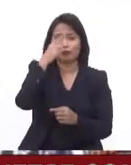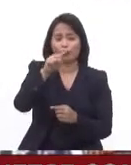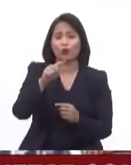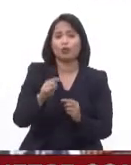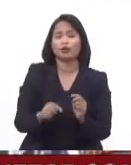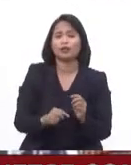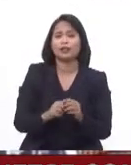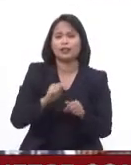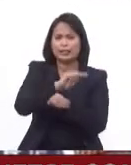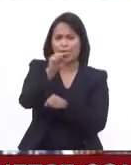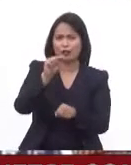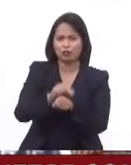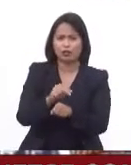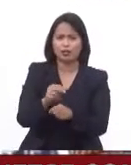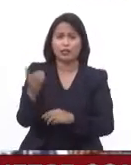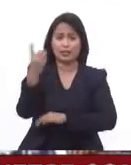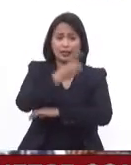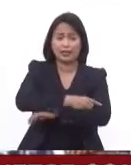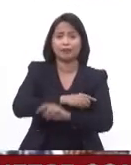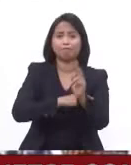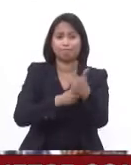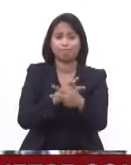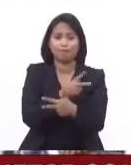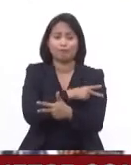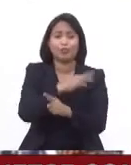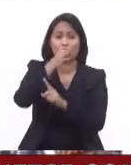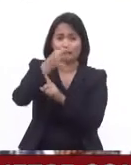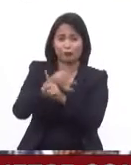bakunahan National Vaccination Days Part 3 noong